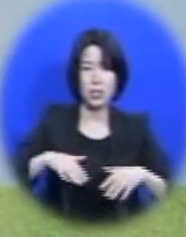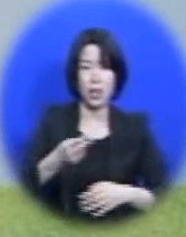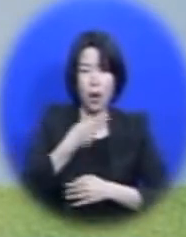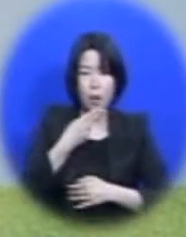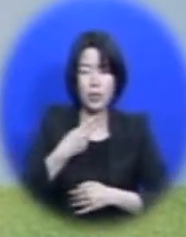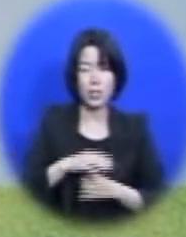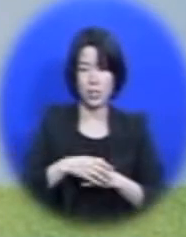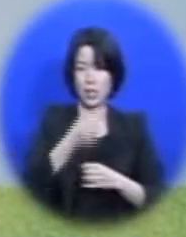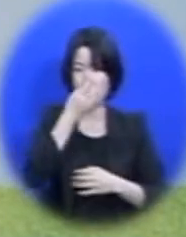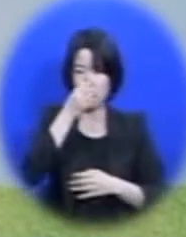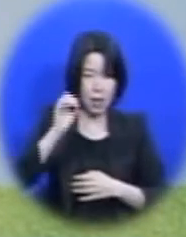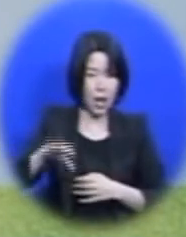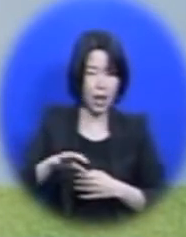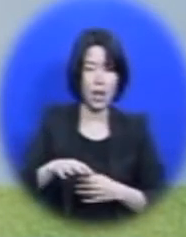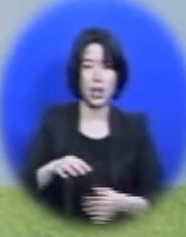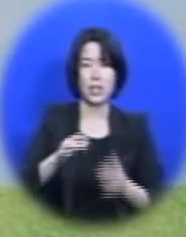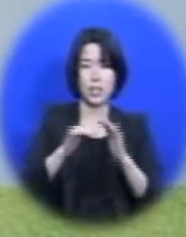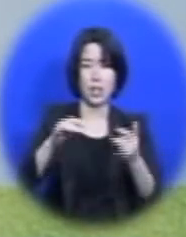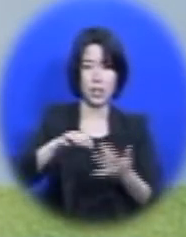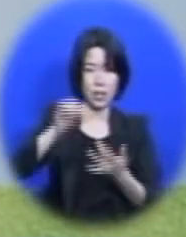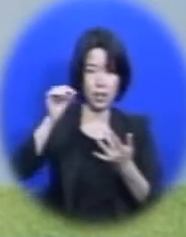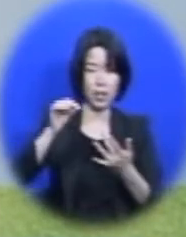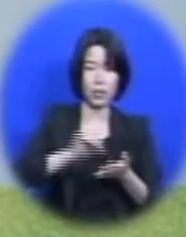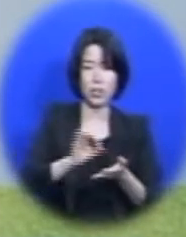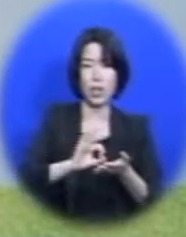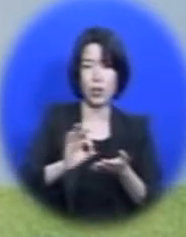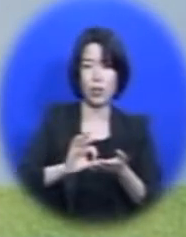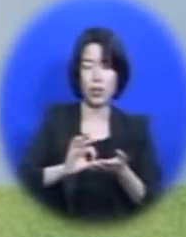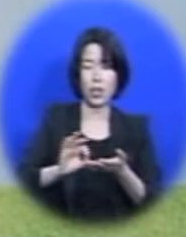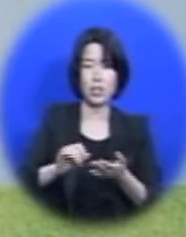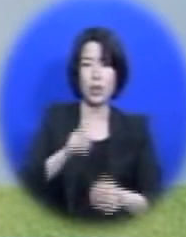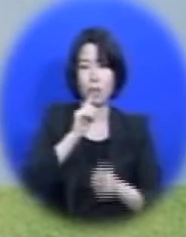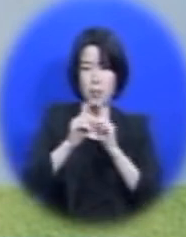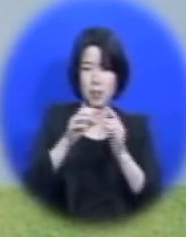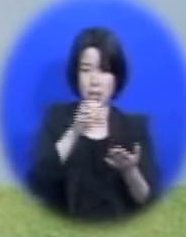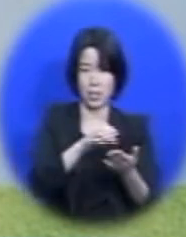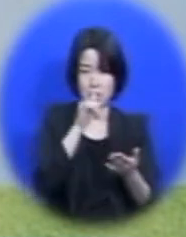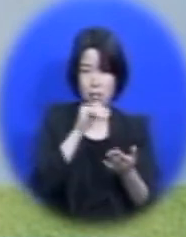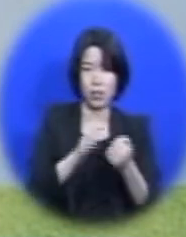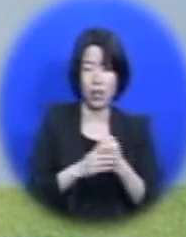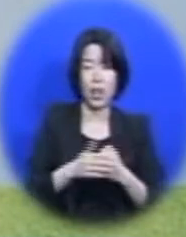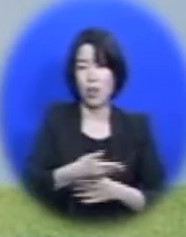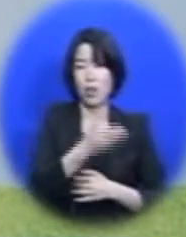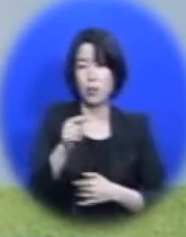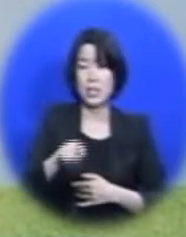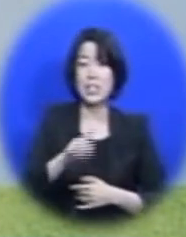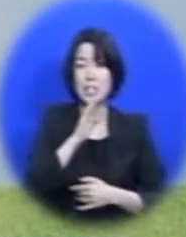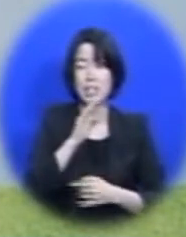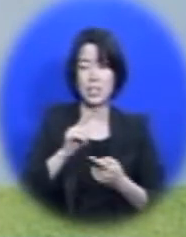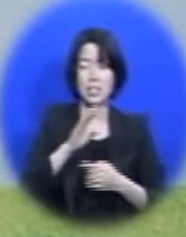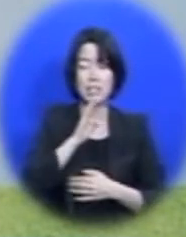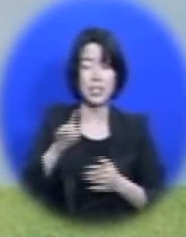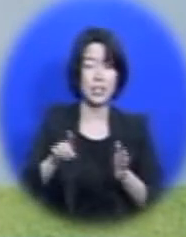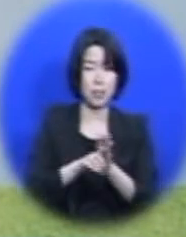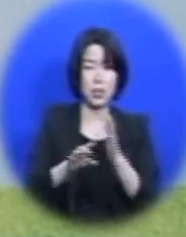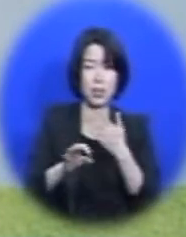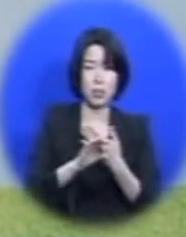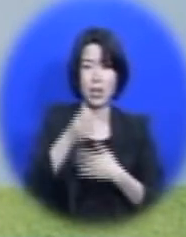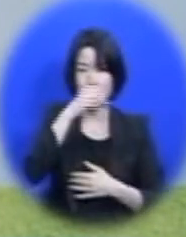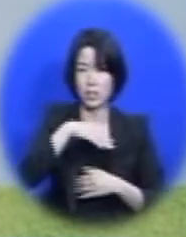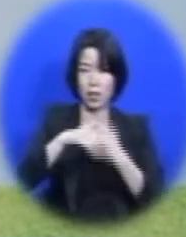자, 멸시받는 자를 택하여 쓰신다고 하셨어요. 여러분이 이 사실을 진짜 믿으면